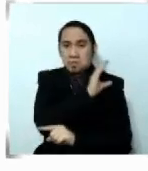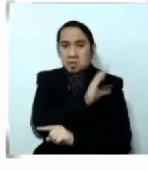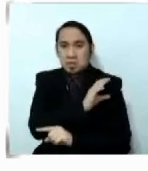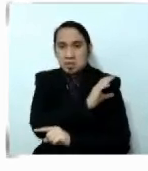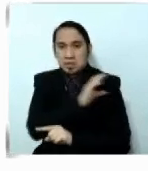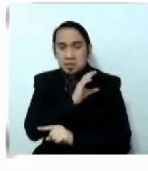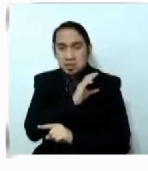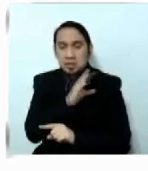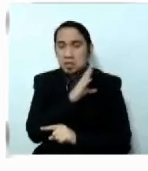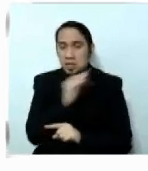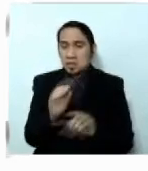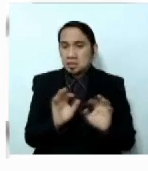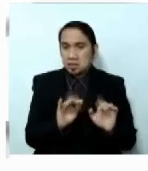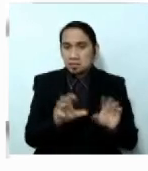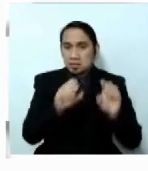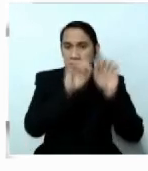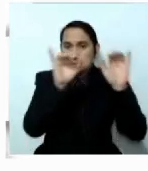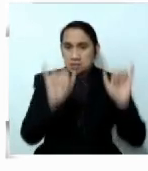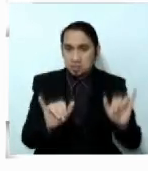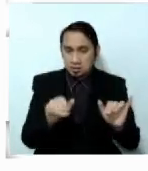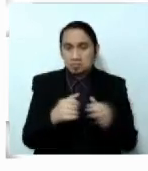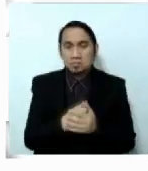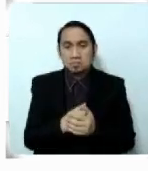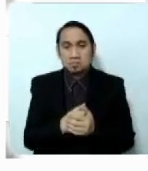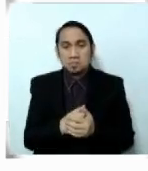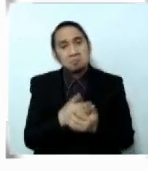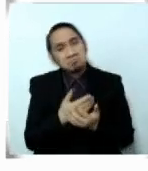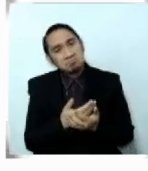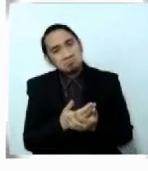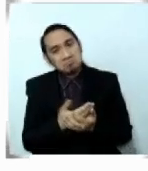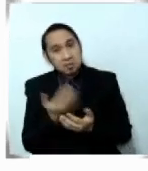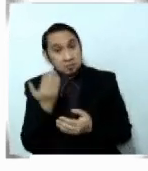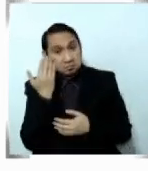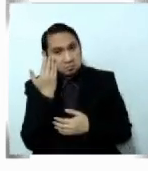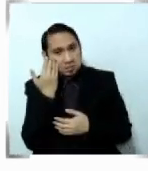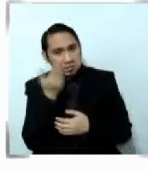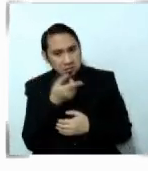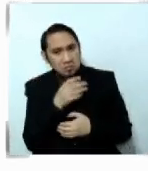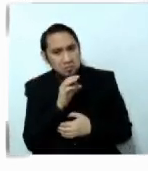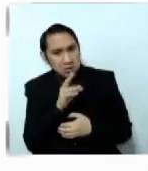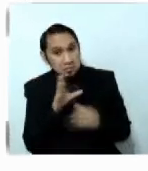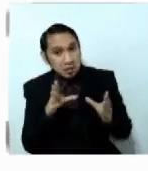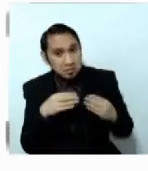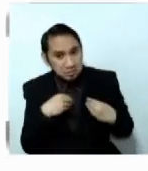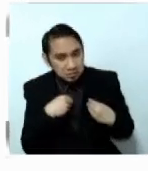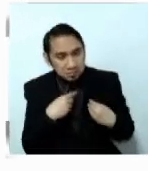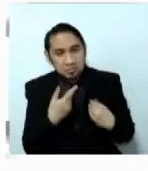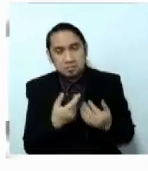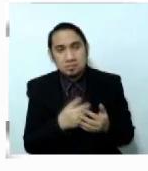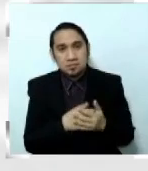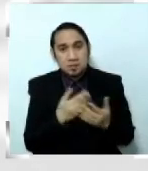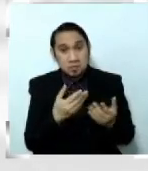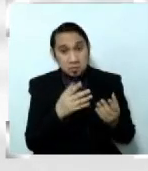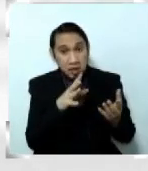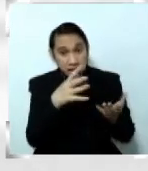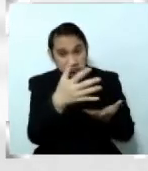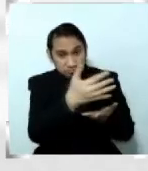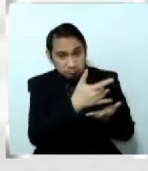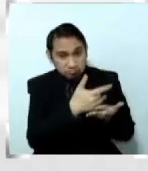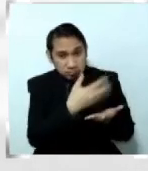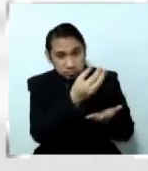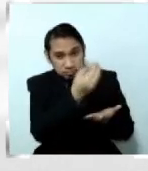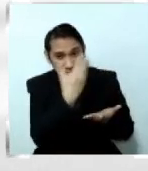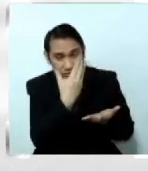naka-encode sa system. Sinakyan daw niya ang sinasabi ng naturang babae para makakuha ng karagdagang impormasyon. Dito na